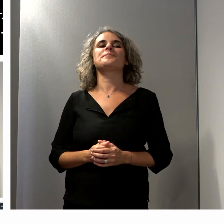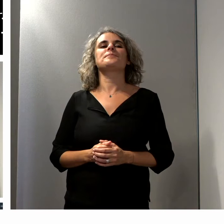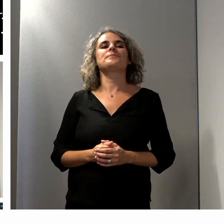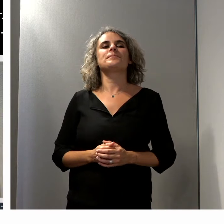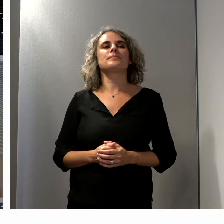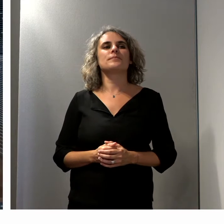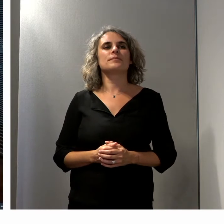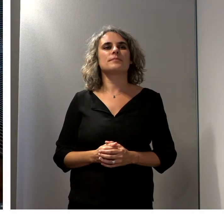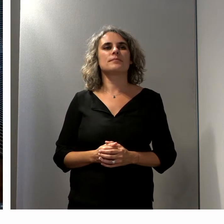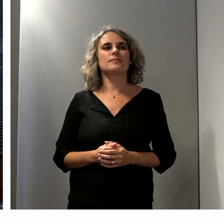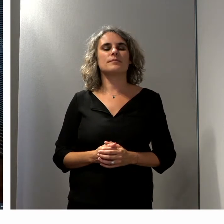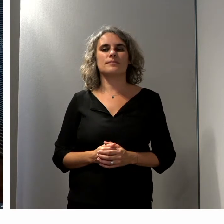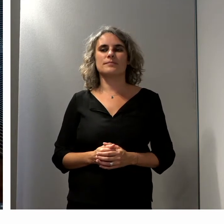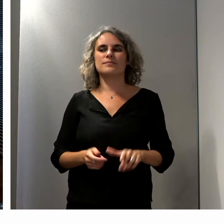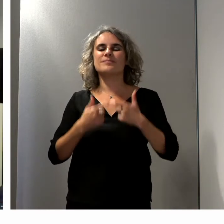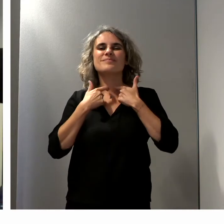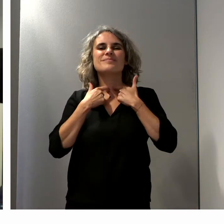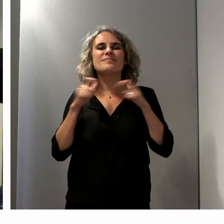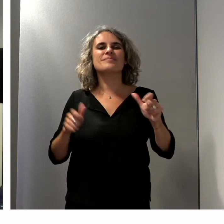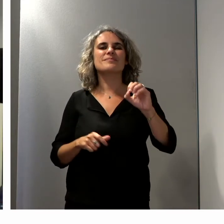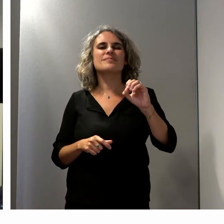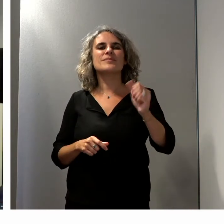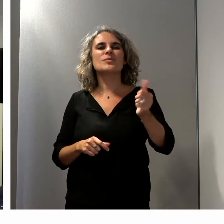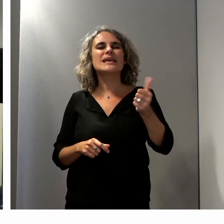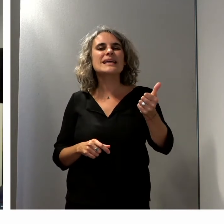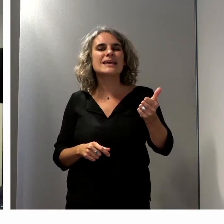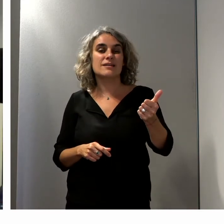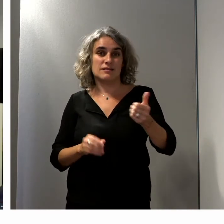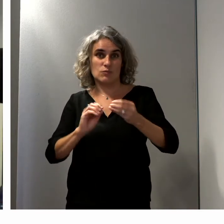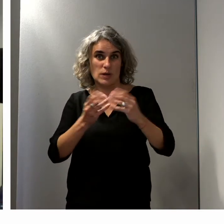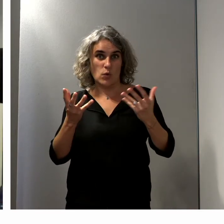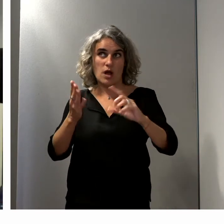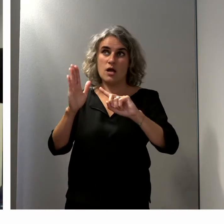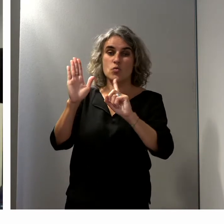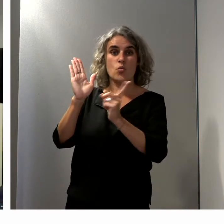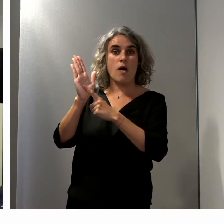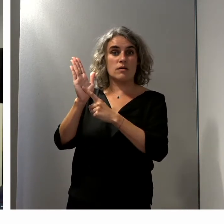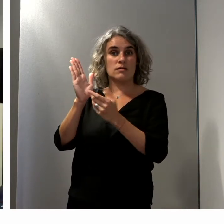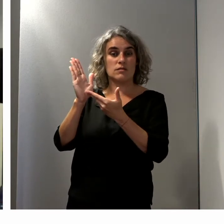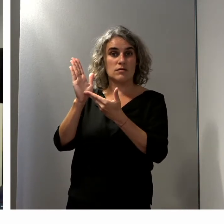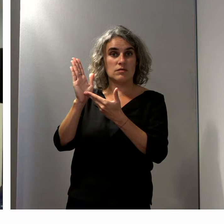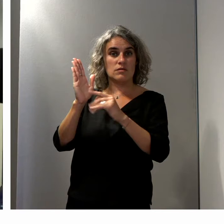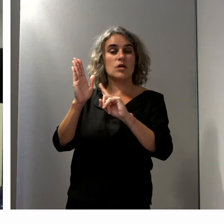L'accessibilité numérique vue par le droit, le problème c'est la question du droit qui en réalité